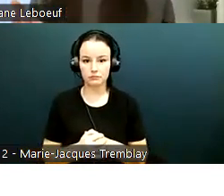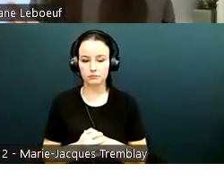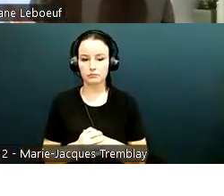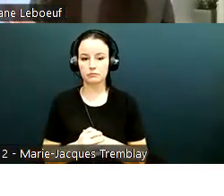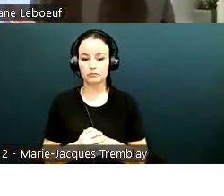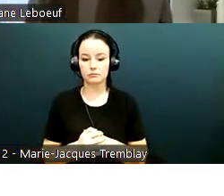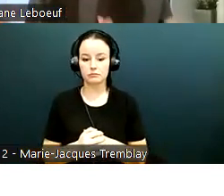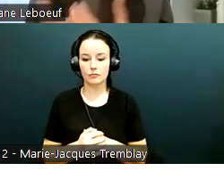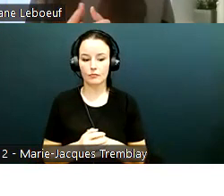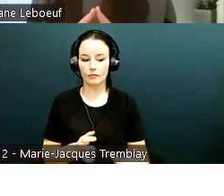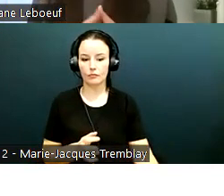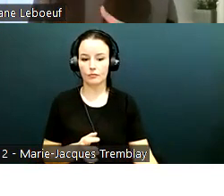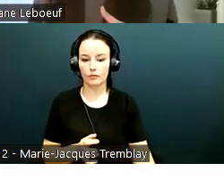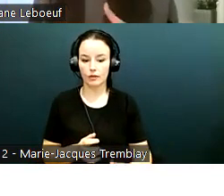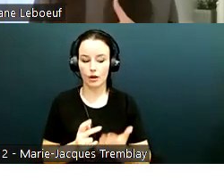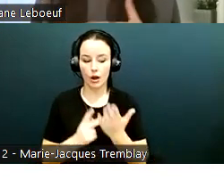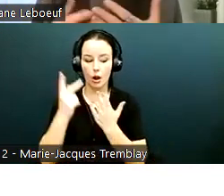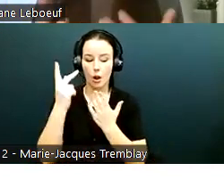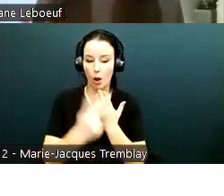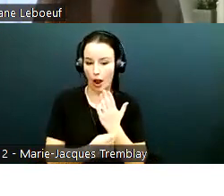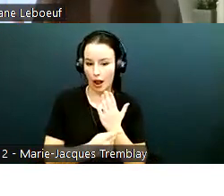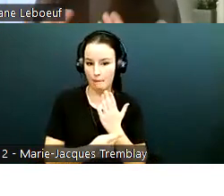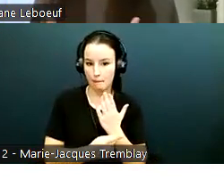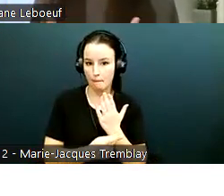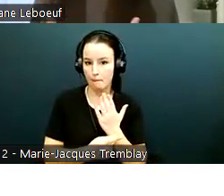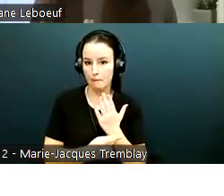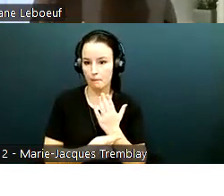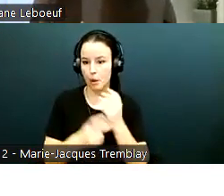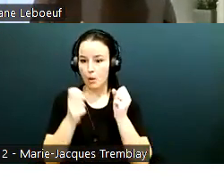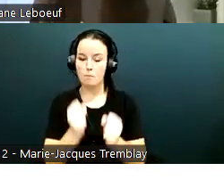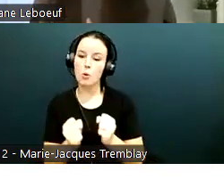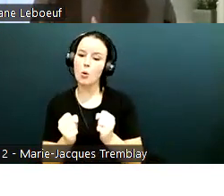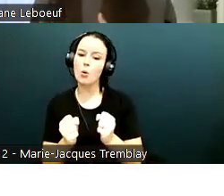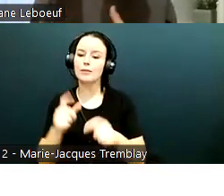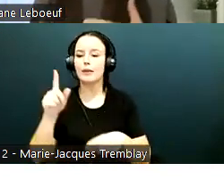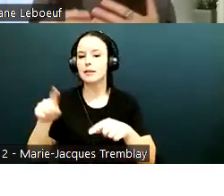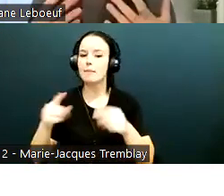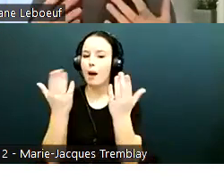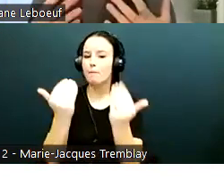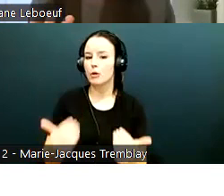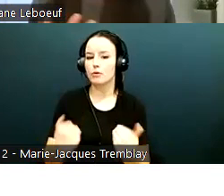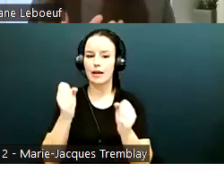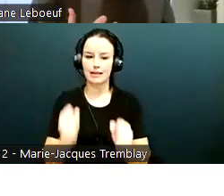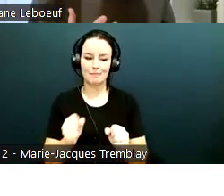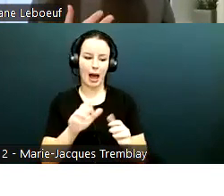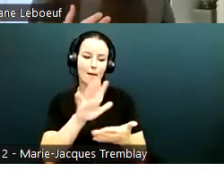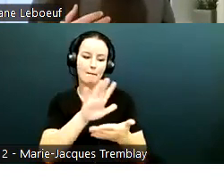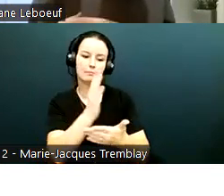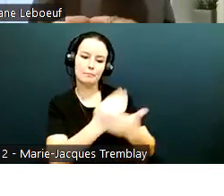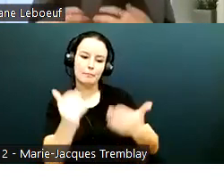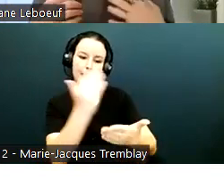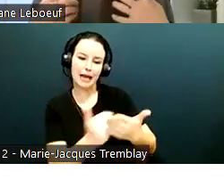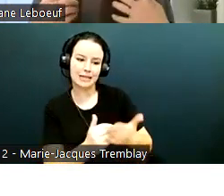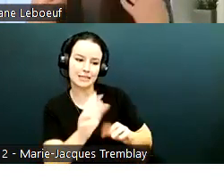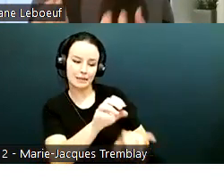le programme, un de ses avantages, c'est qu'il peut être utilisé en tout ou en partie selon les besoins de la résidence, mais évidemment, il est recommandé